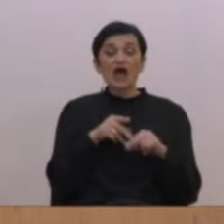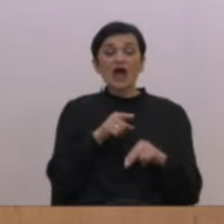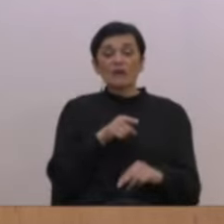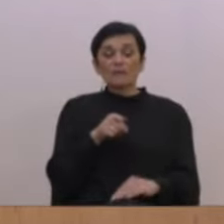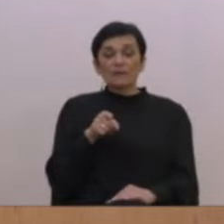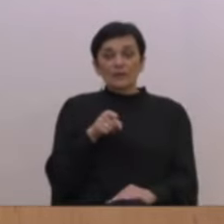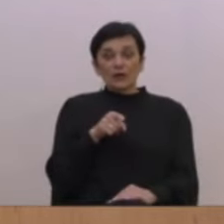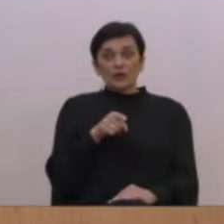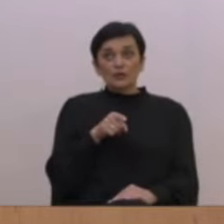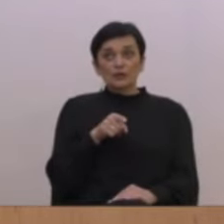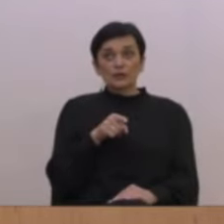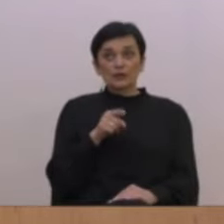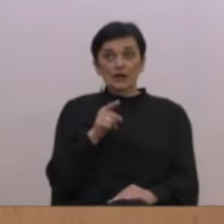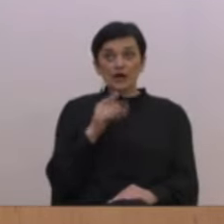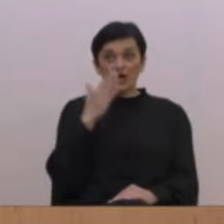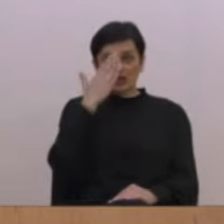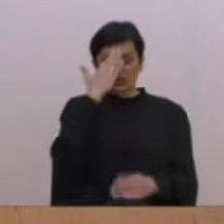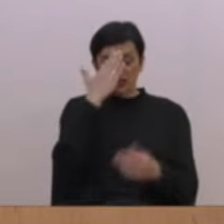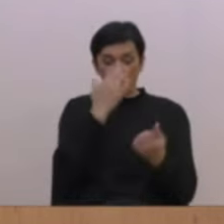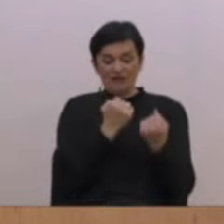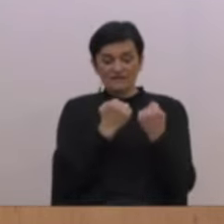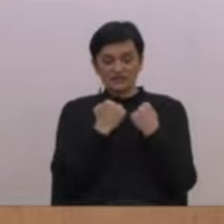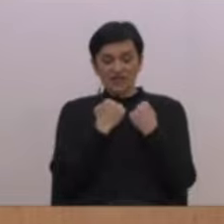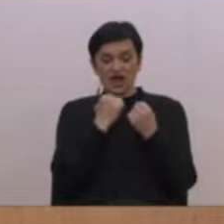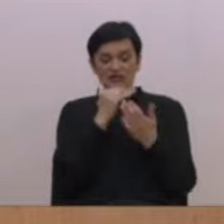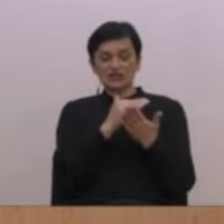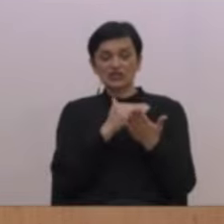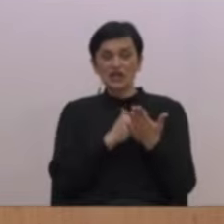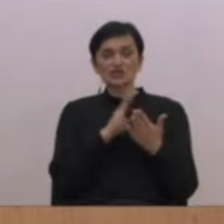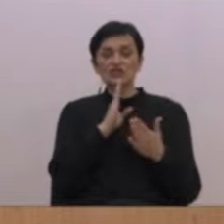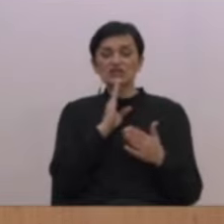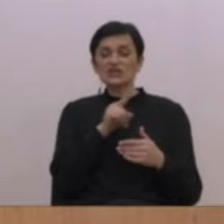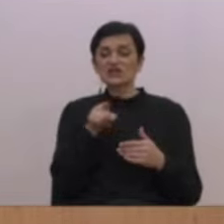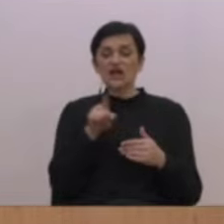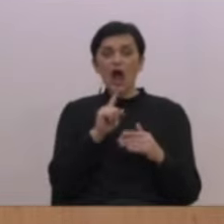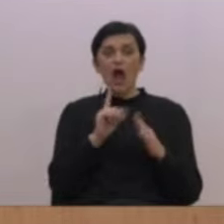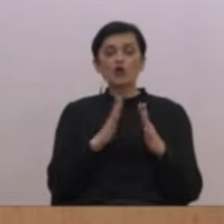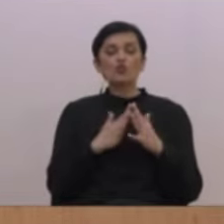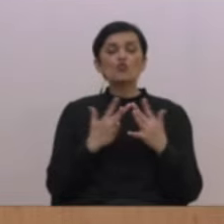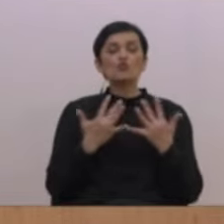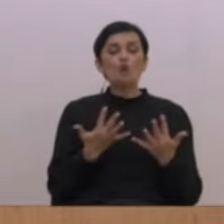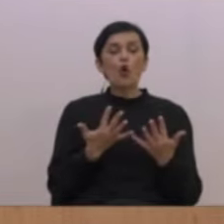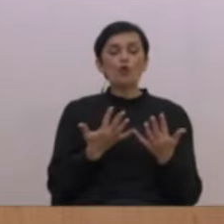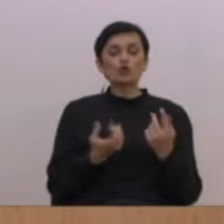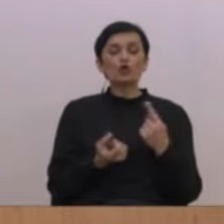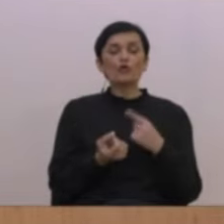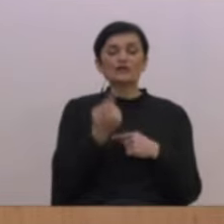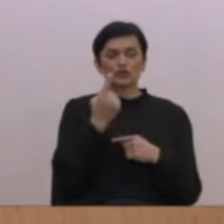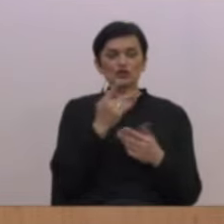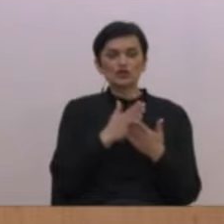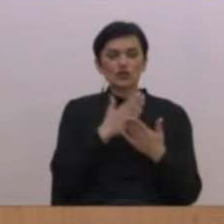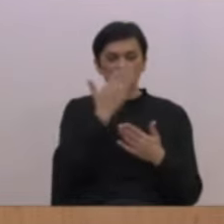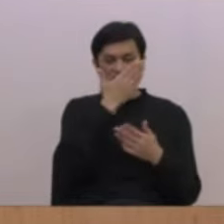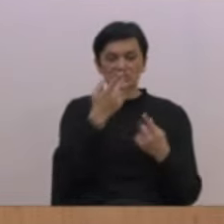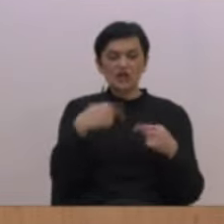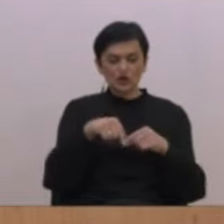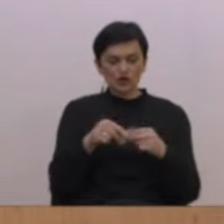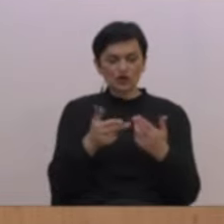იცით თავდაცვის რეჟიმში კი არ აყენებს ქალს მოთხოვნა ჩნდება საზოგადოებაში რომ